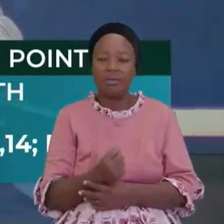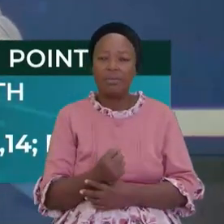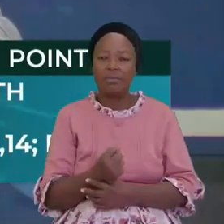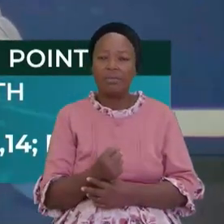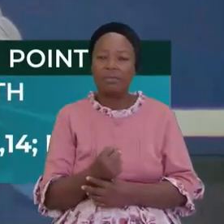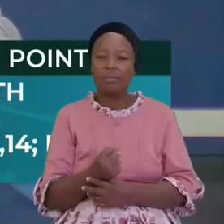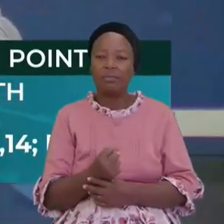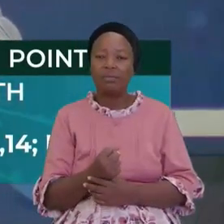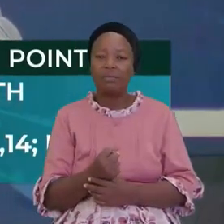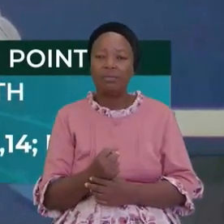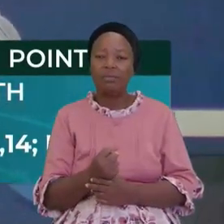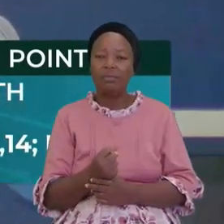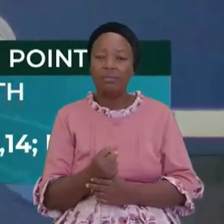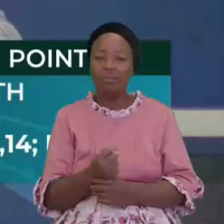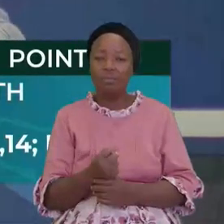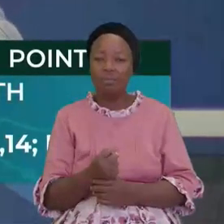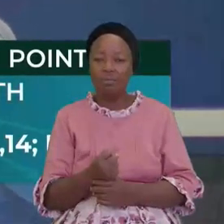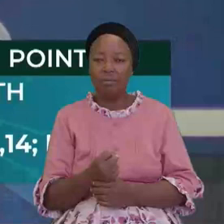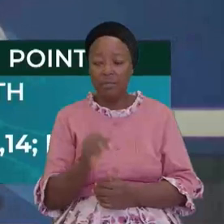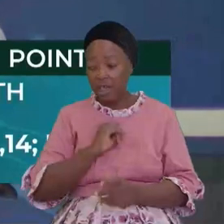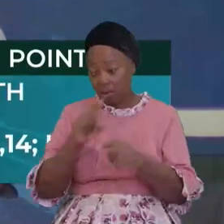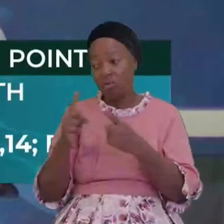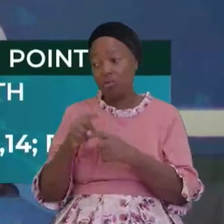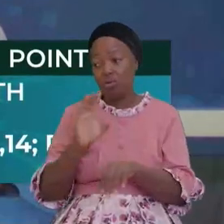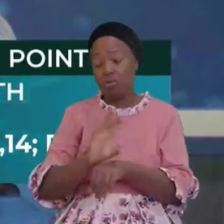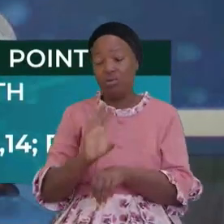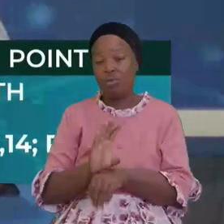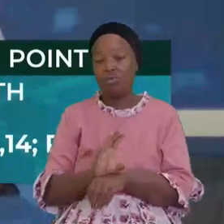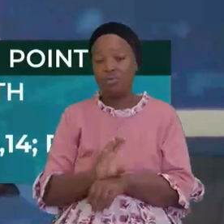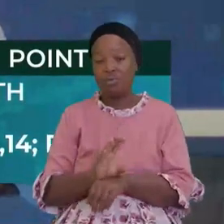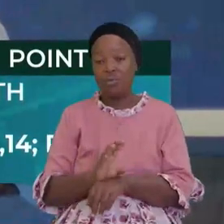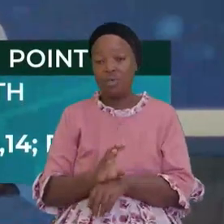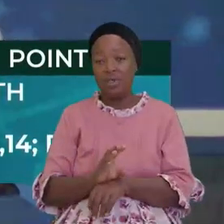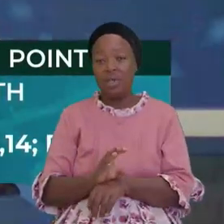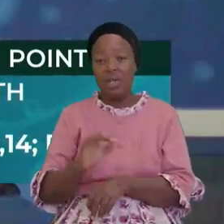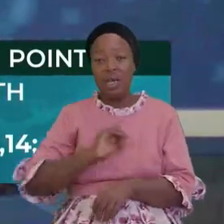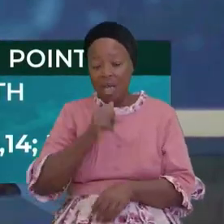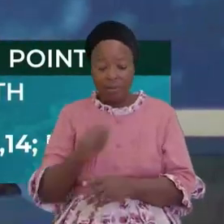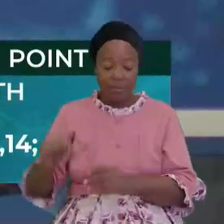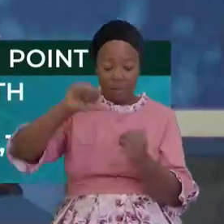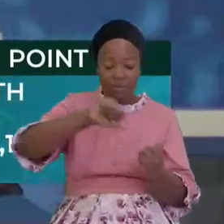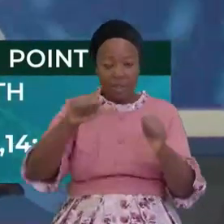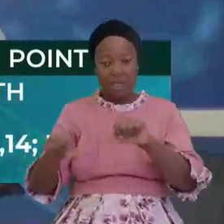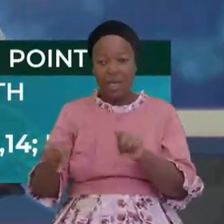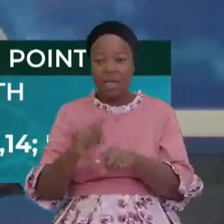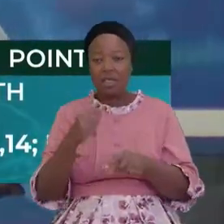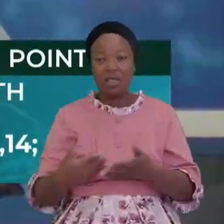Parfois, nous ne comprenons pas nos secrets abominables. Je vais à l'église.